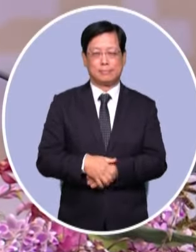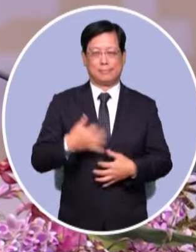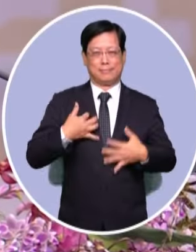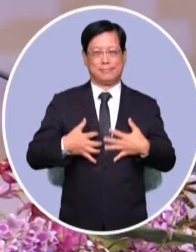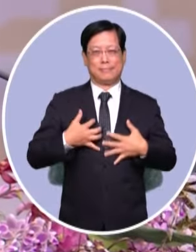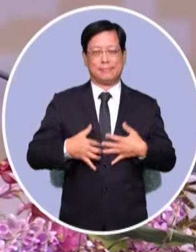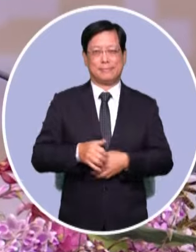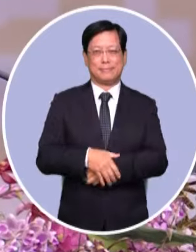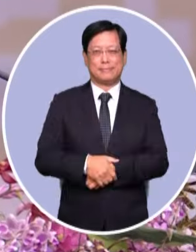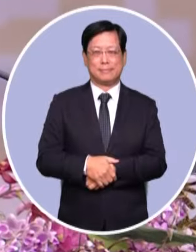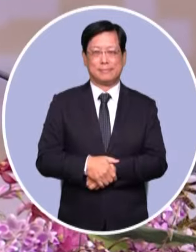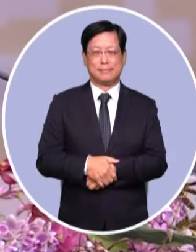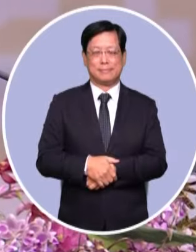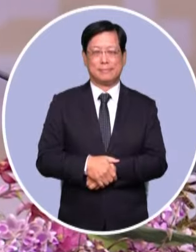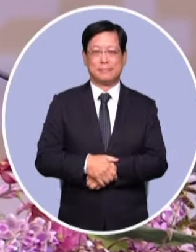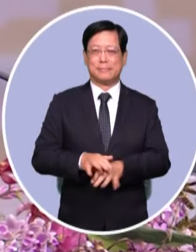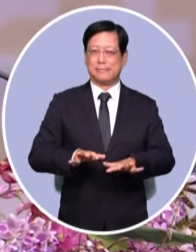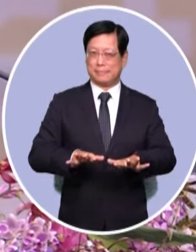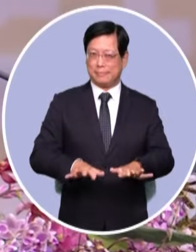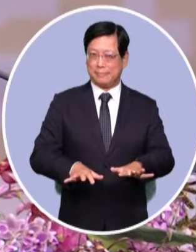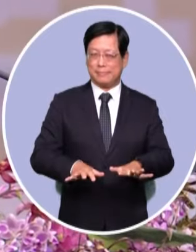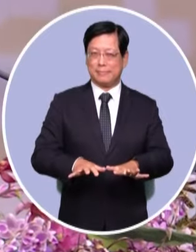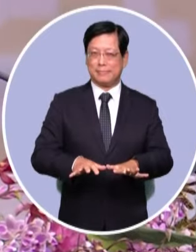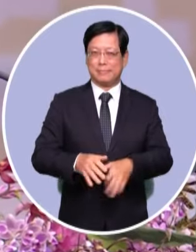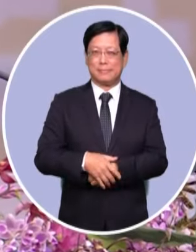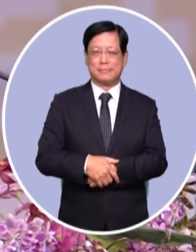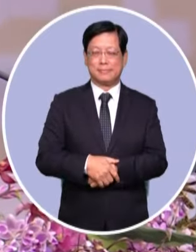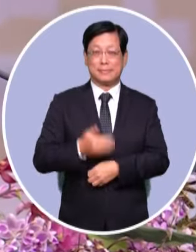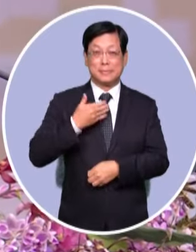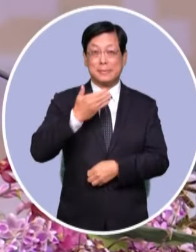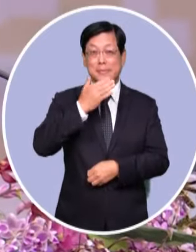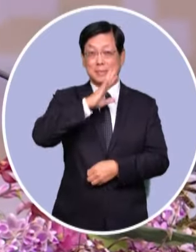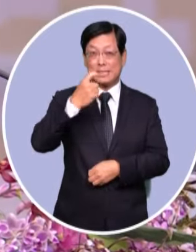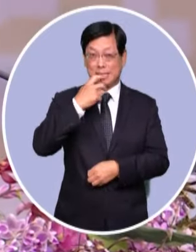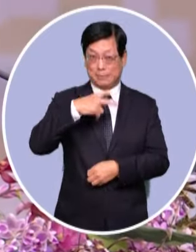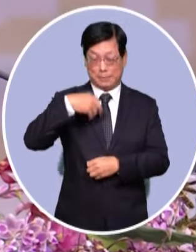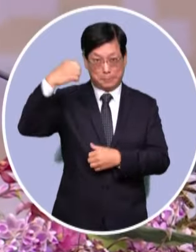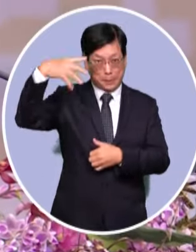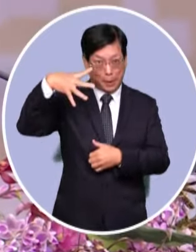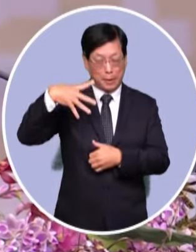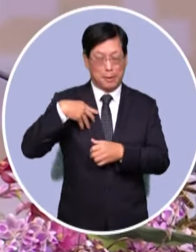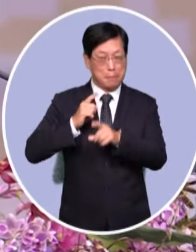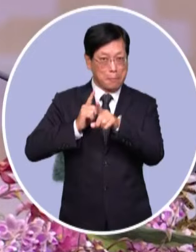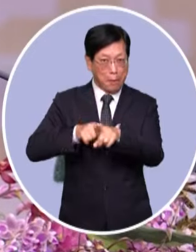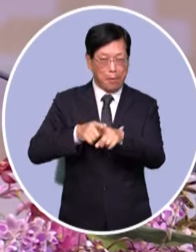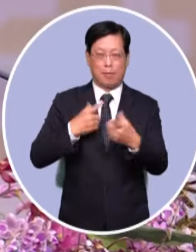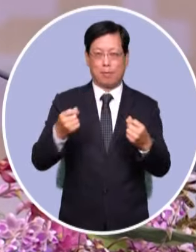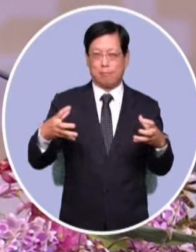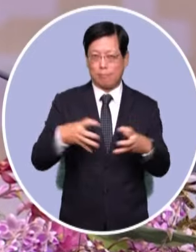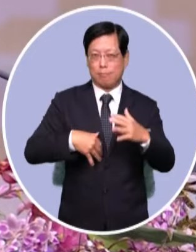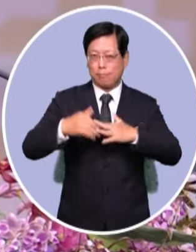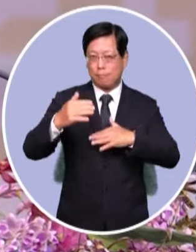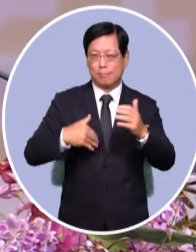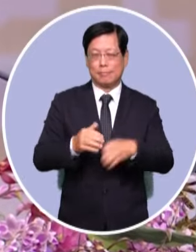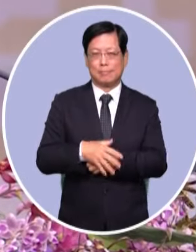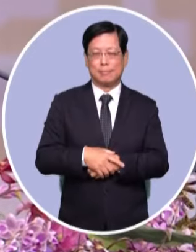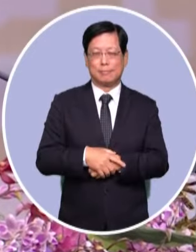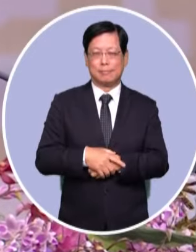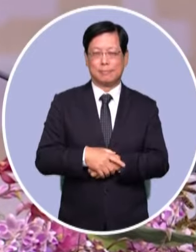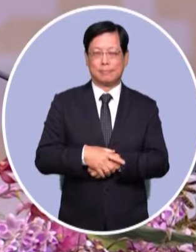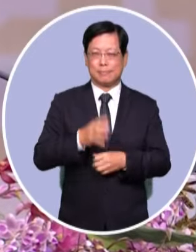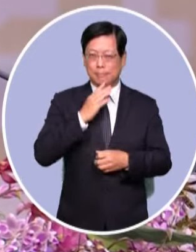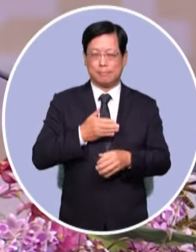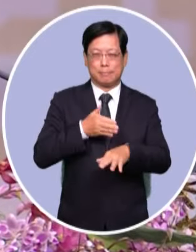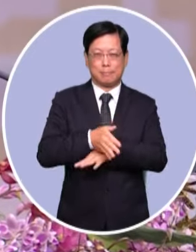兴今天在这片青天白日之下，和大家一起欢